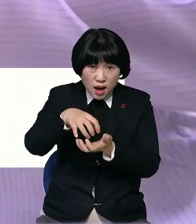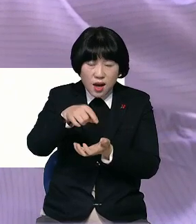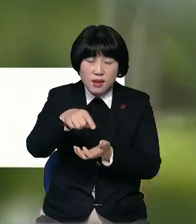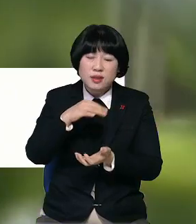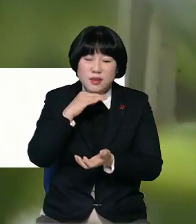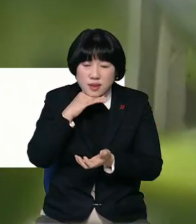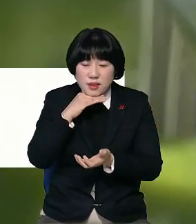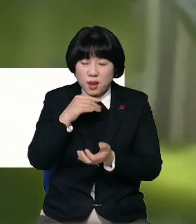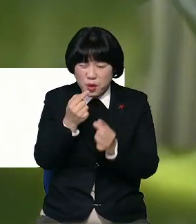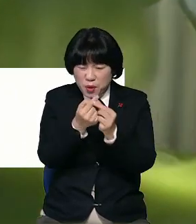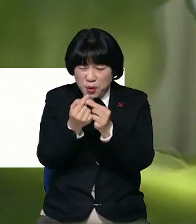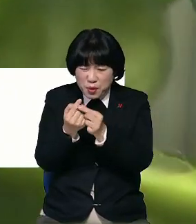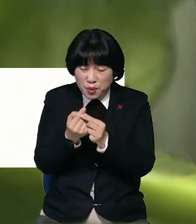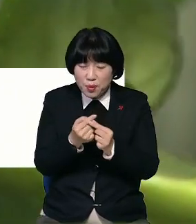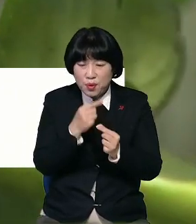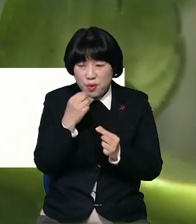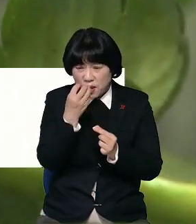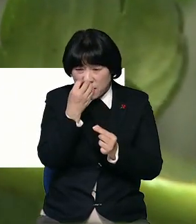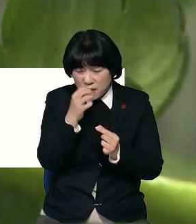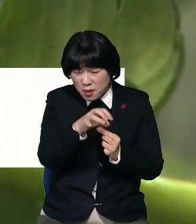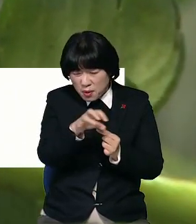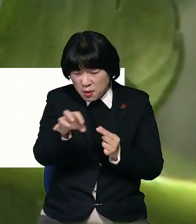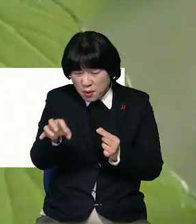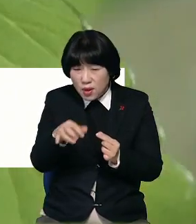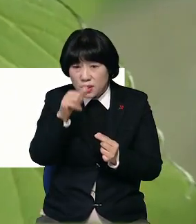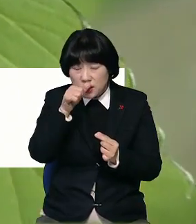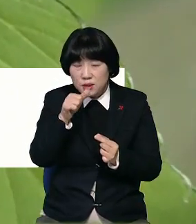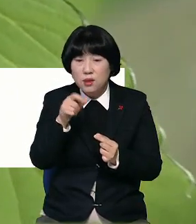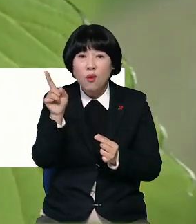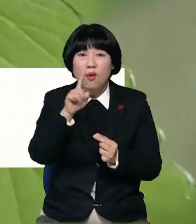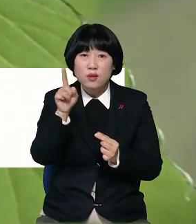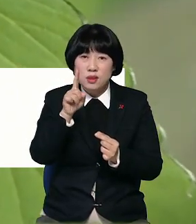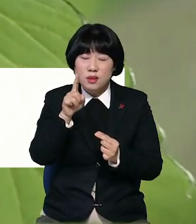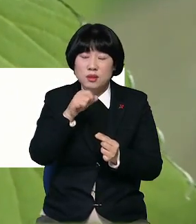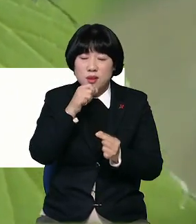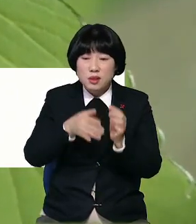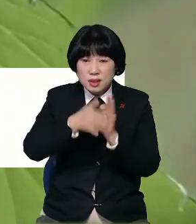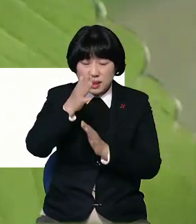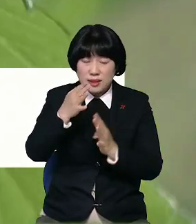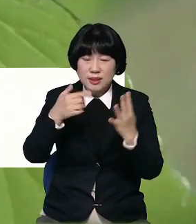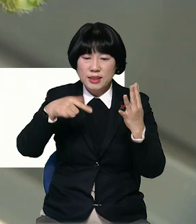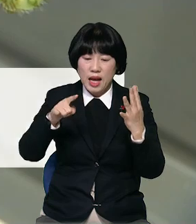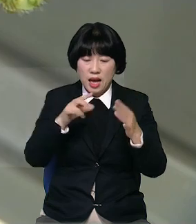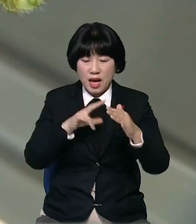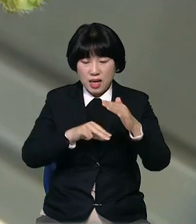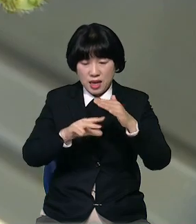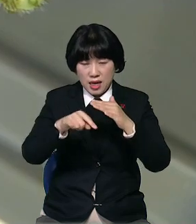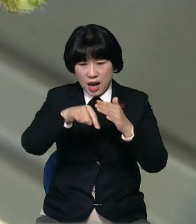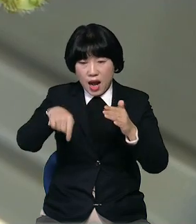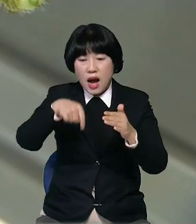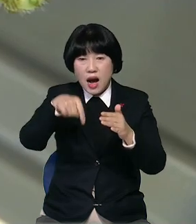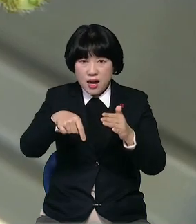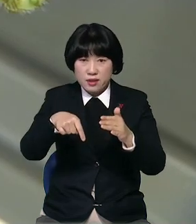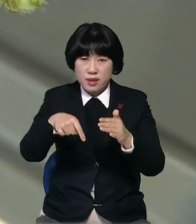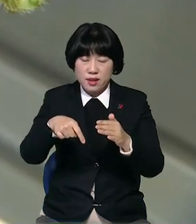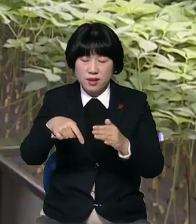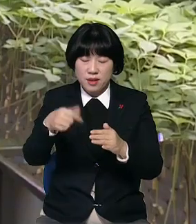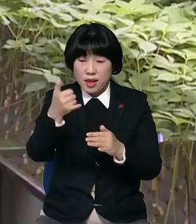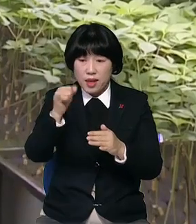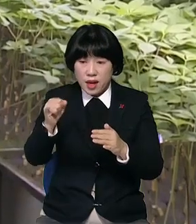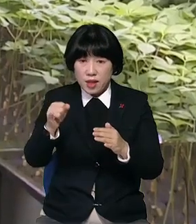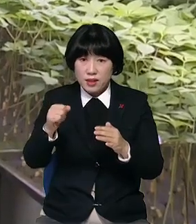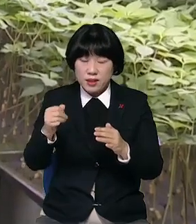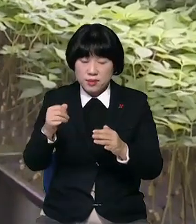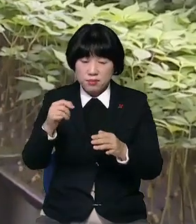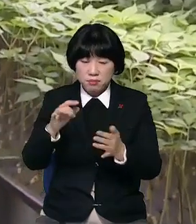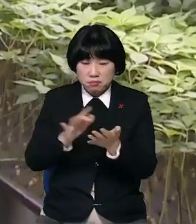딸기들이 가득한 이곳은 광주 지하철 금남로 4가역 안에 위치한 AI 스마트팜입니다. 300평 규모의